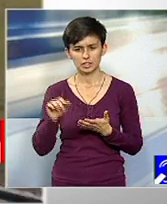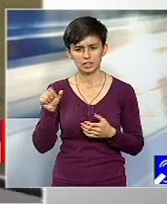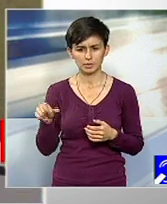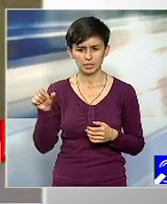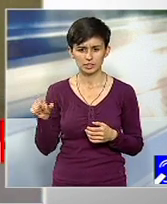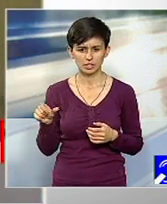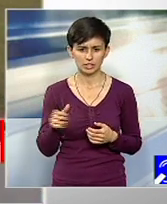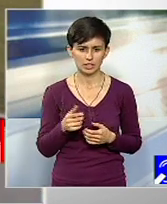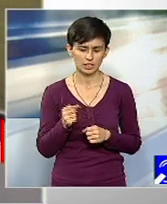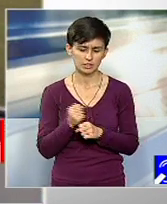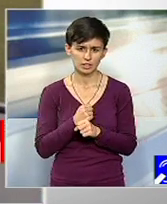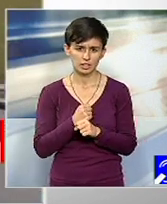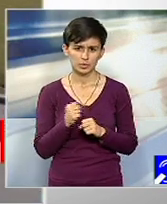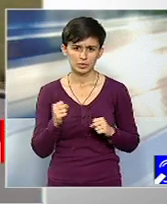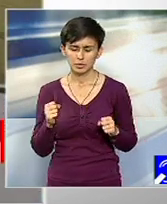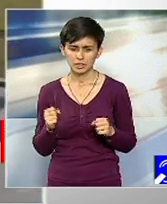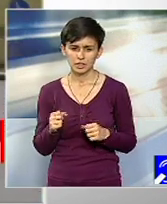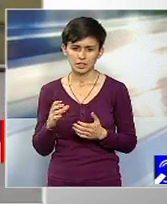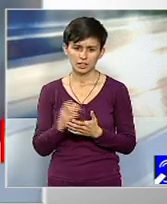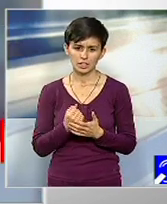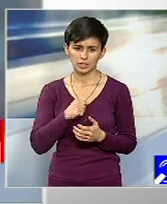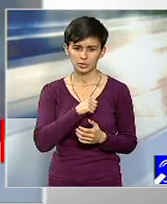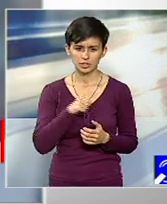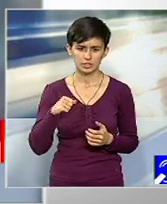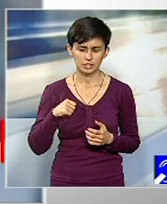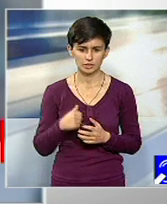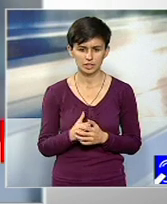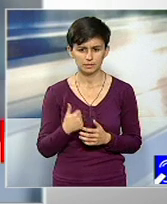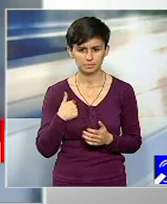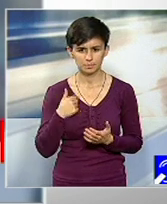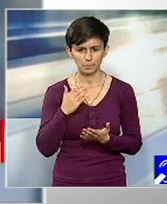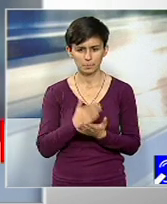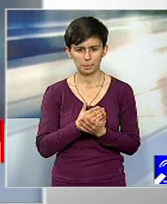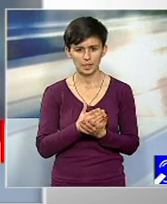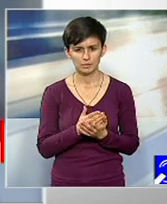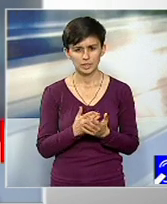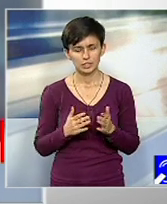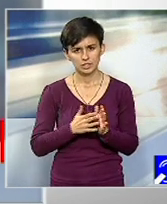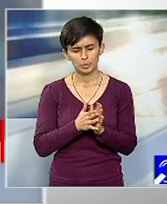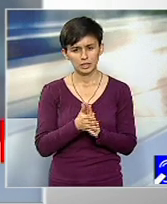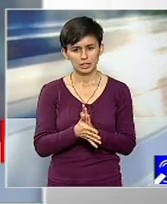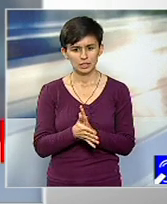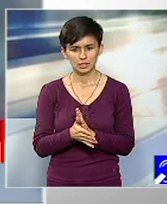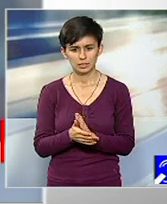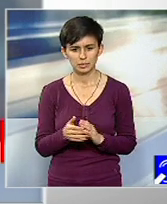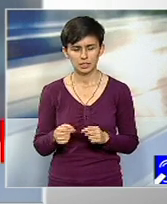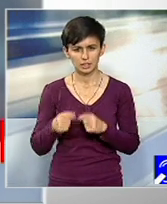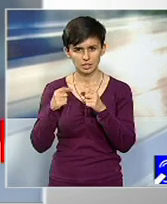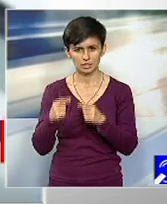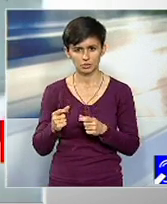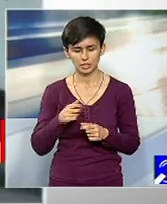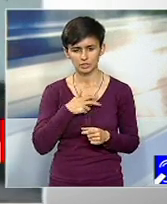aflate în imposibilitatea de a se descurca pe cont propriu. Am hotărât să mă implic în mediul social mai